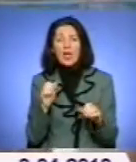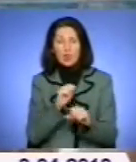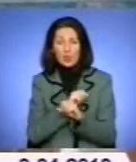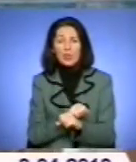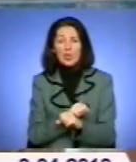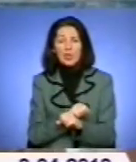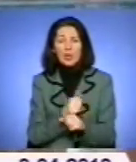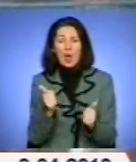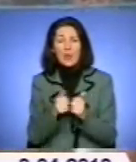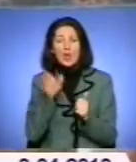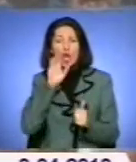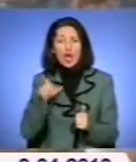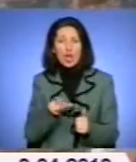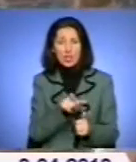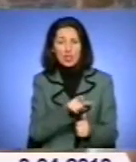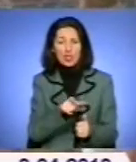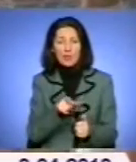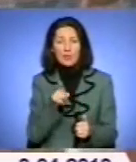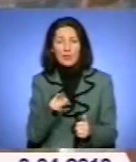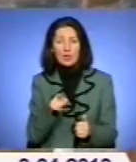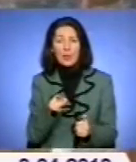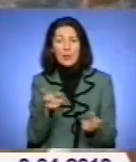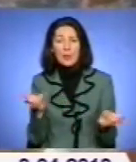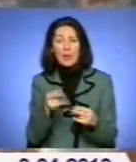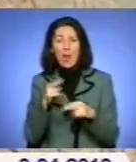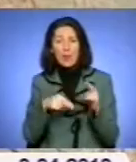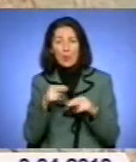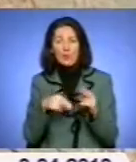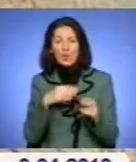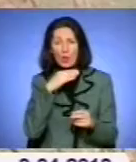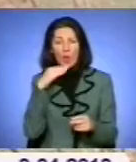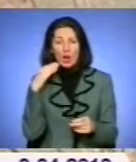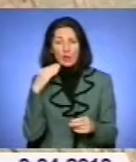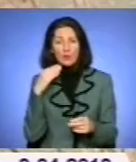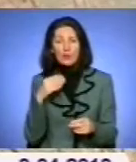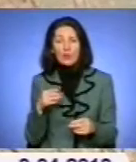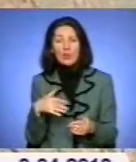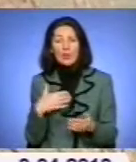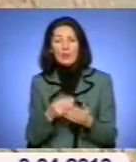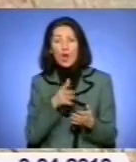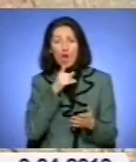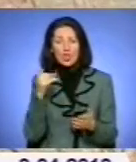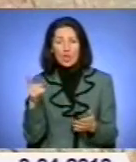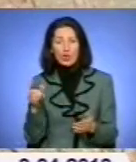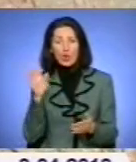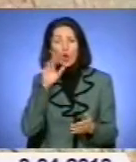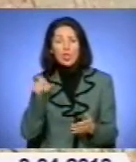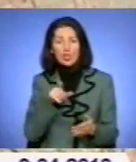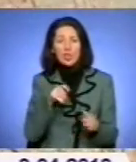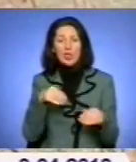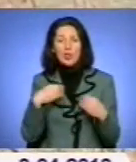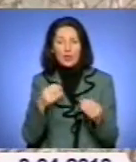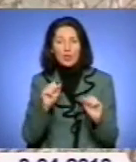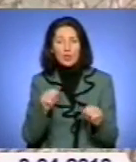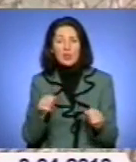вони біля річки, ось біля річки там треба побудувати багато. Свого часу Дністер давав можливість селянам заробляти.